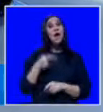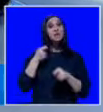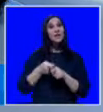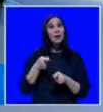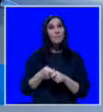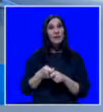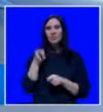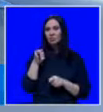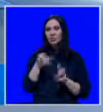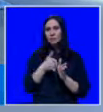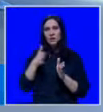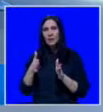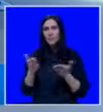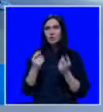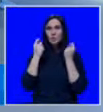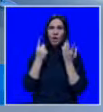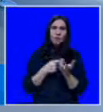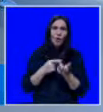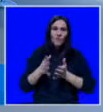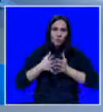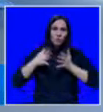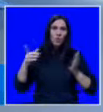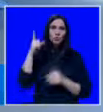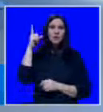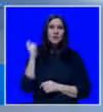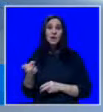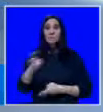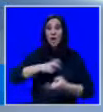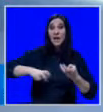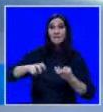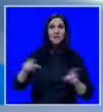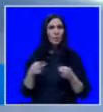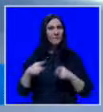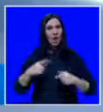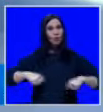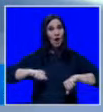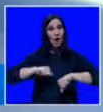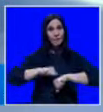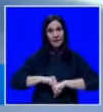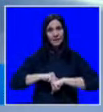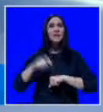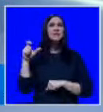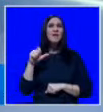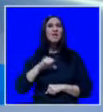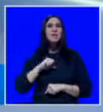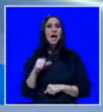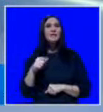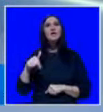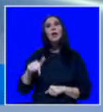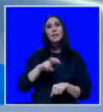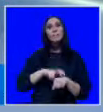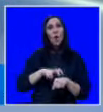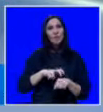направи на този етап, когато се появяват толкова много сигнали, ревизия на управлението на кабинетите на Стефан Янев, на Гълъб